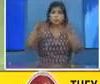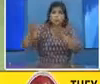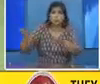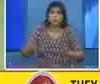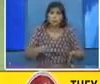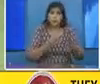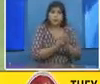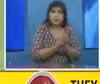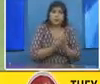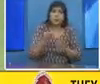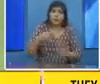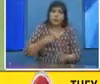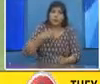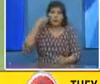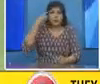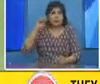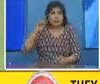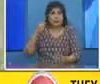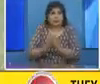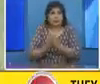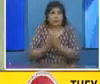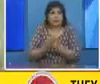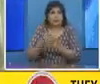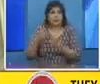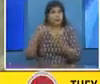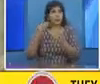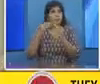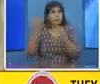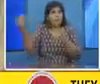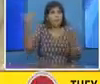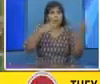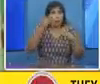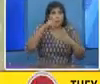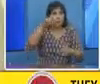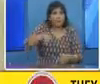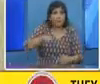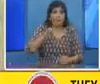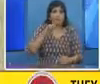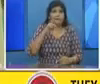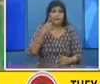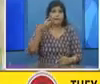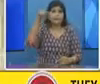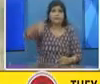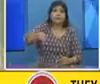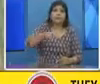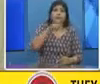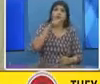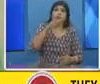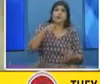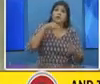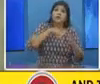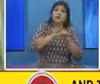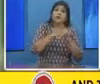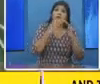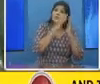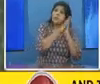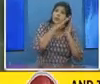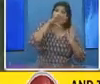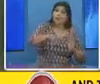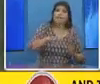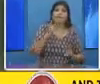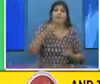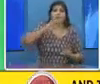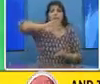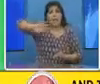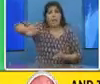दी और ये तय किया कि जब गांव वाले लौट कर आएंगे तो उन्हें इन्हीं झोपड़ियों